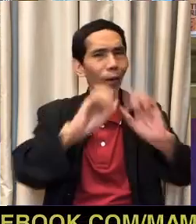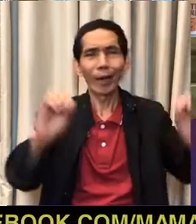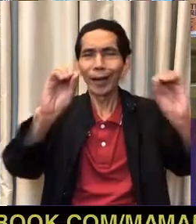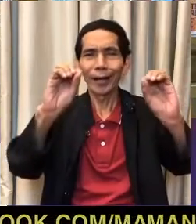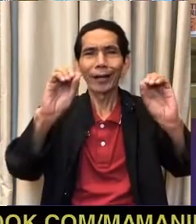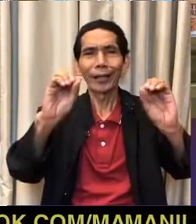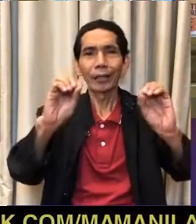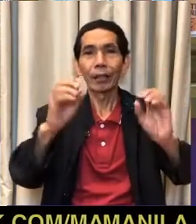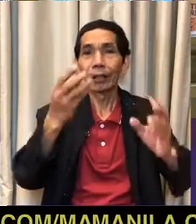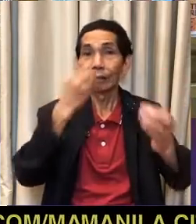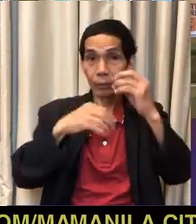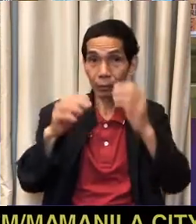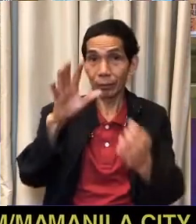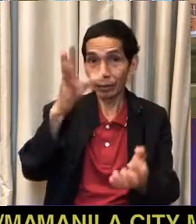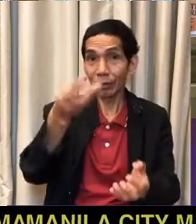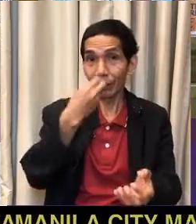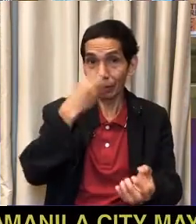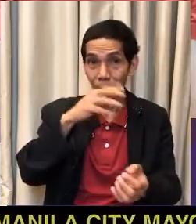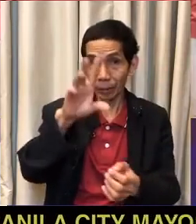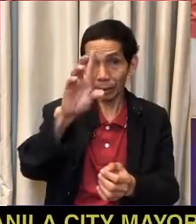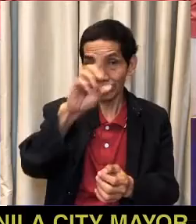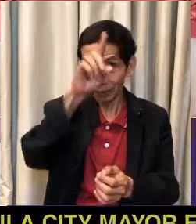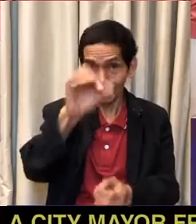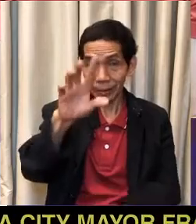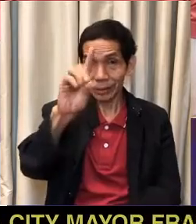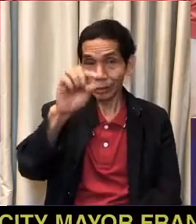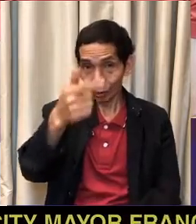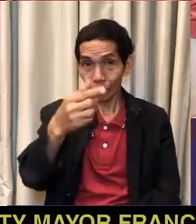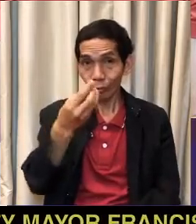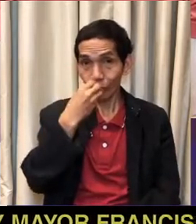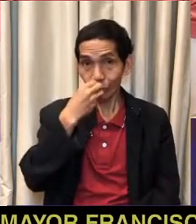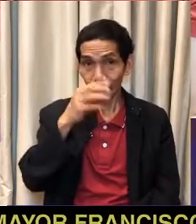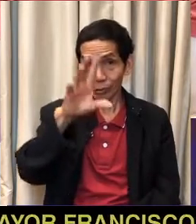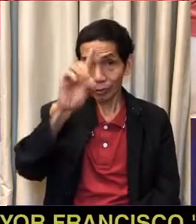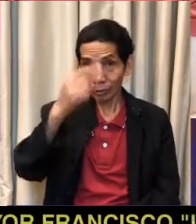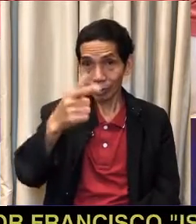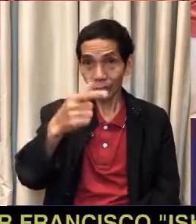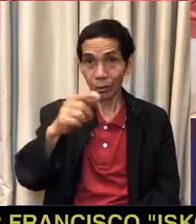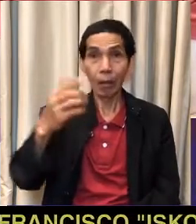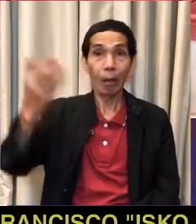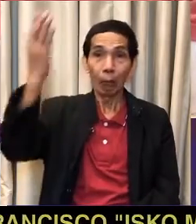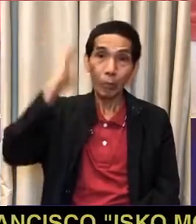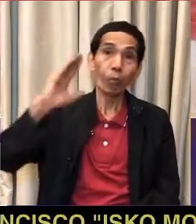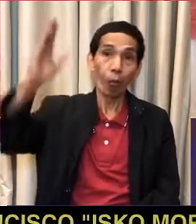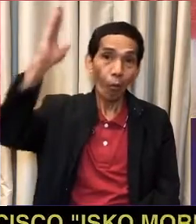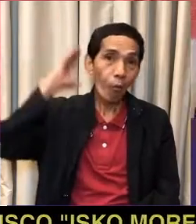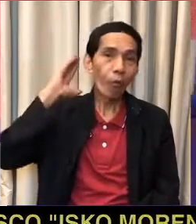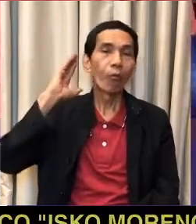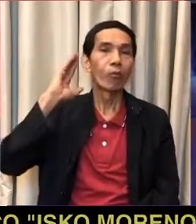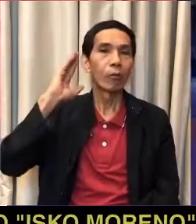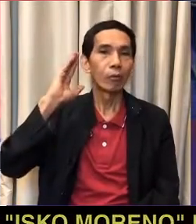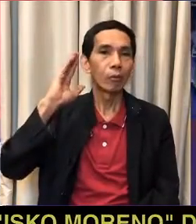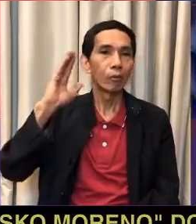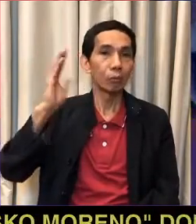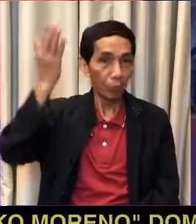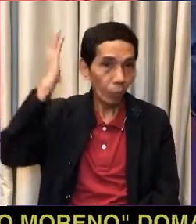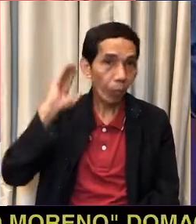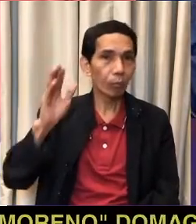Asusena. Nakakain na ba kayo ng aso? Hindi yan nakakain ng aso. Nung araw kasi,